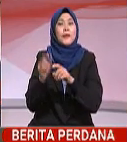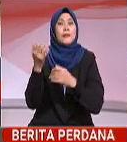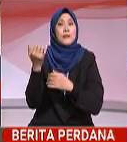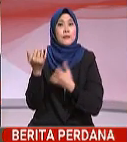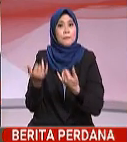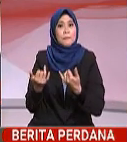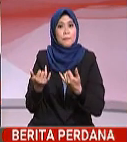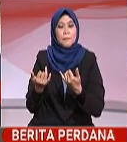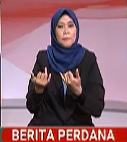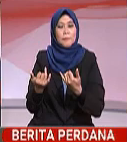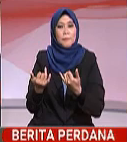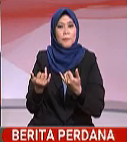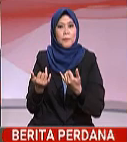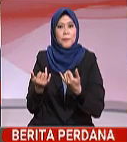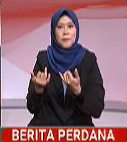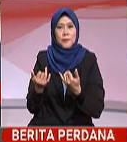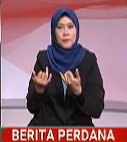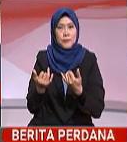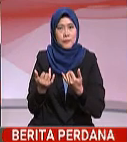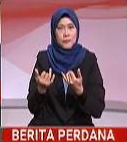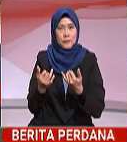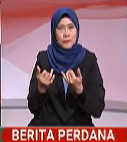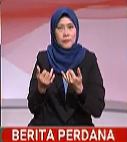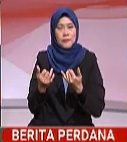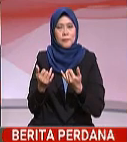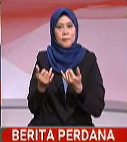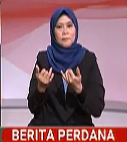juga pergi